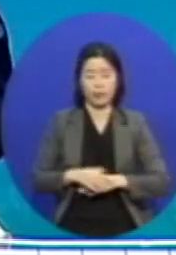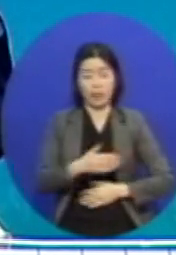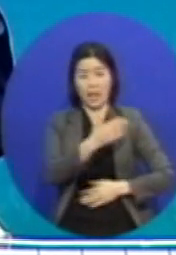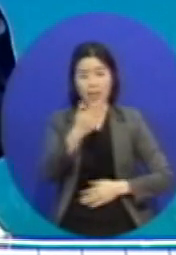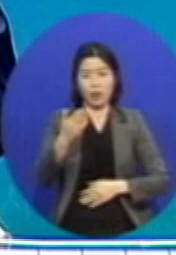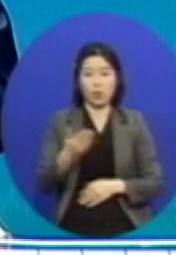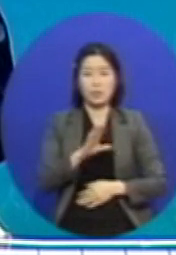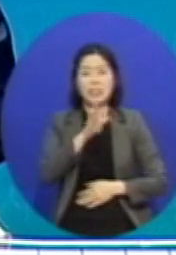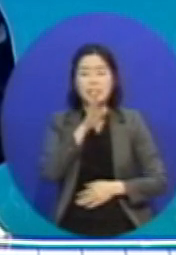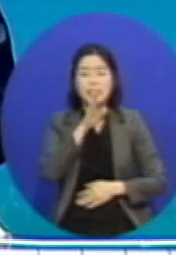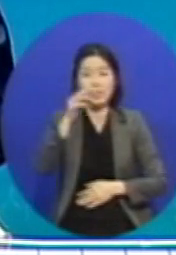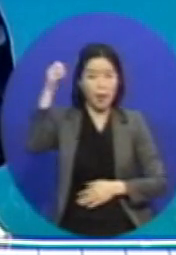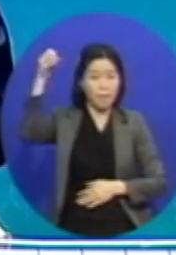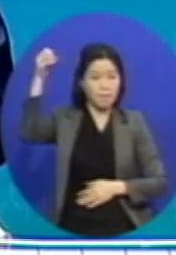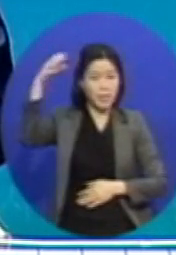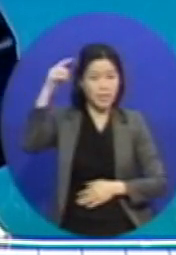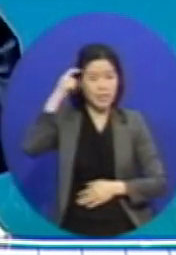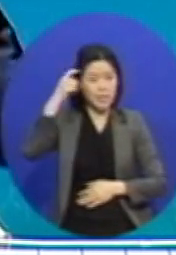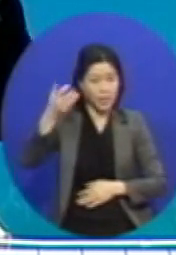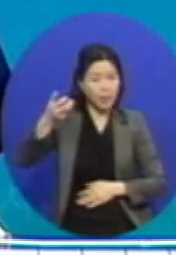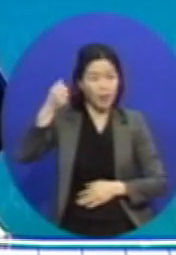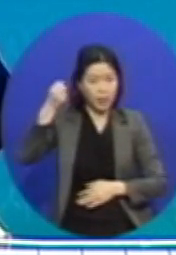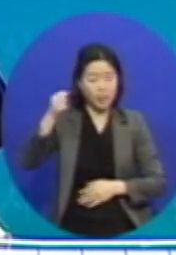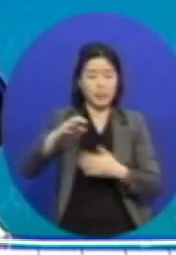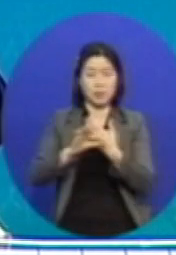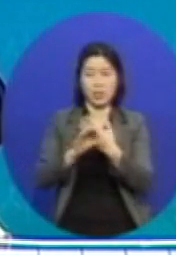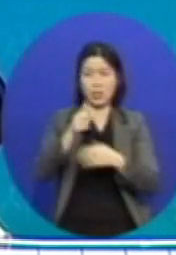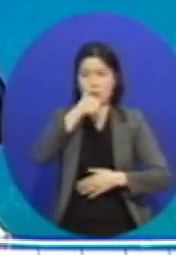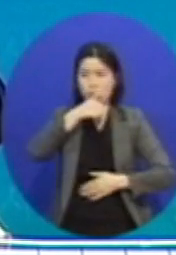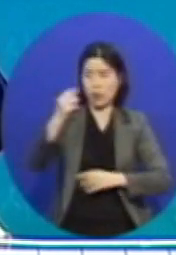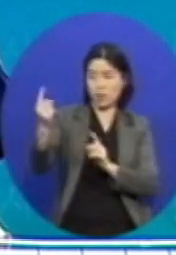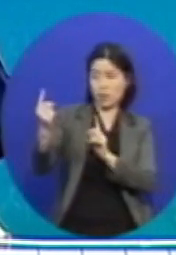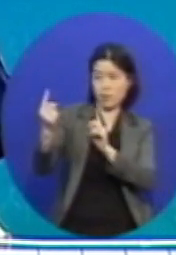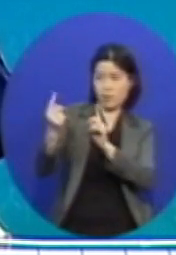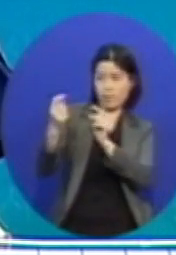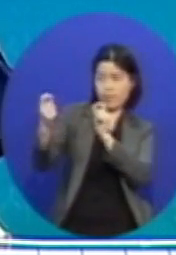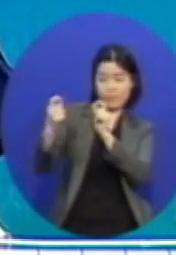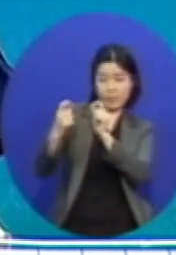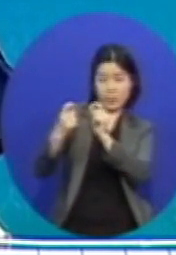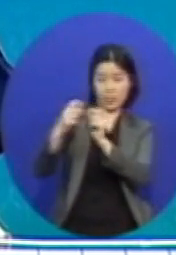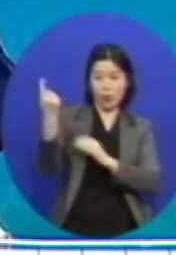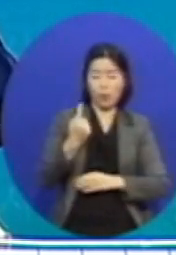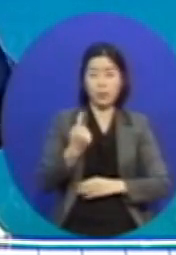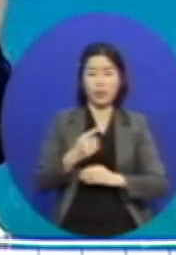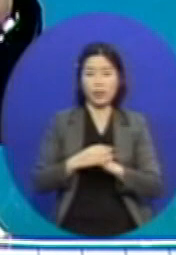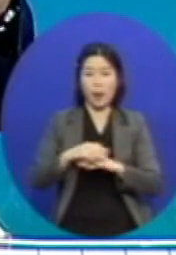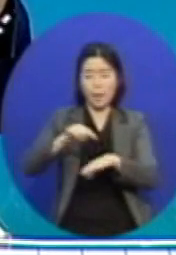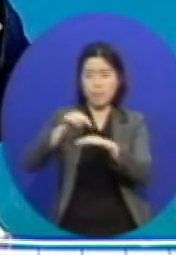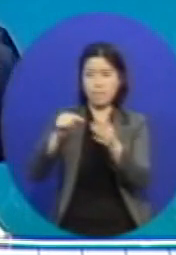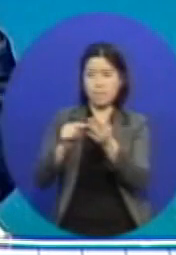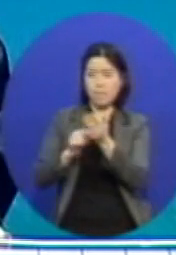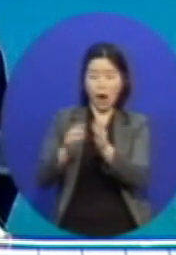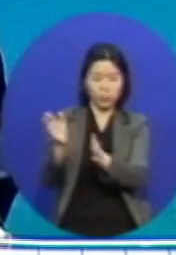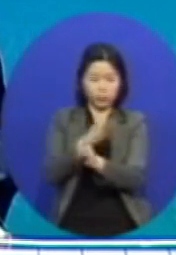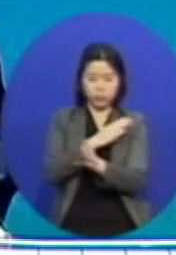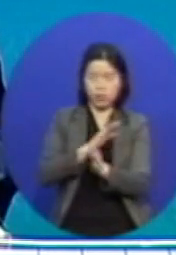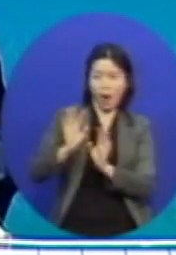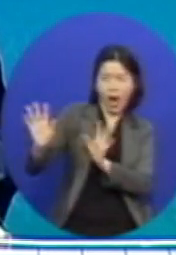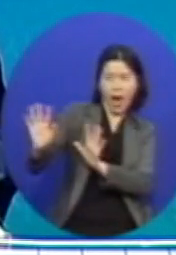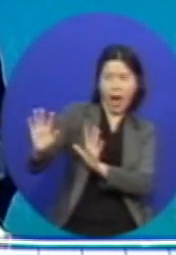여러분이 진짜 빛이라고 생각이 들면 죄가 다가오면 그러면 마음으로부터 거부감이